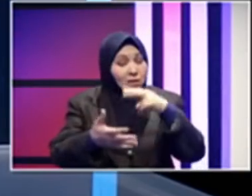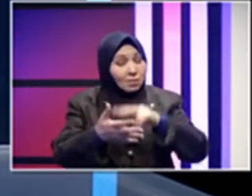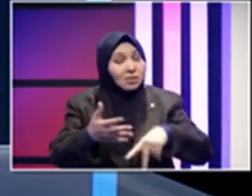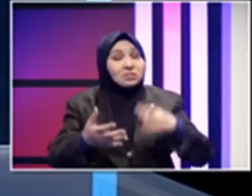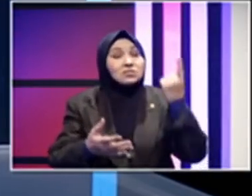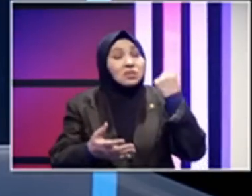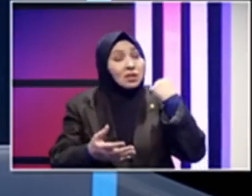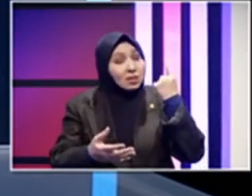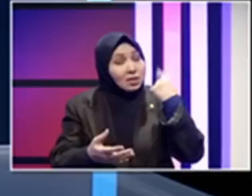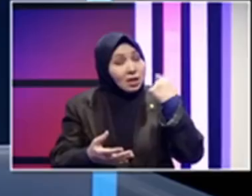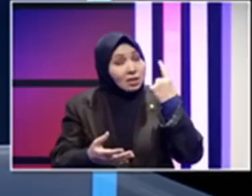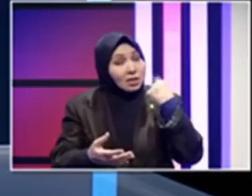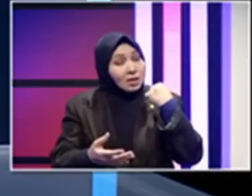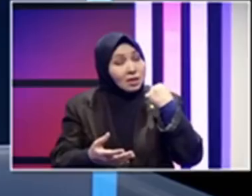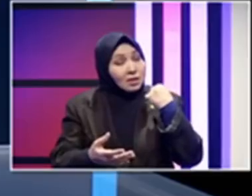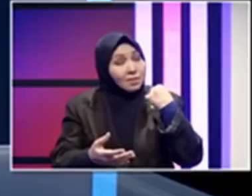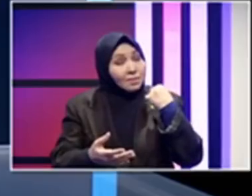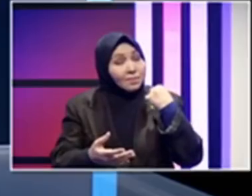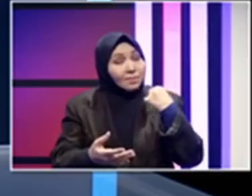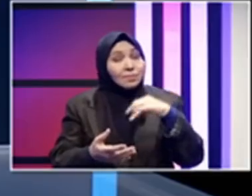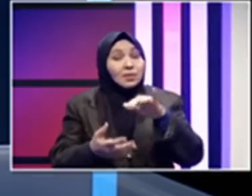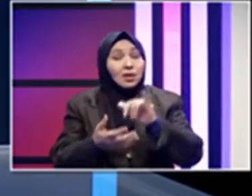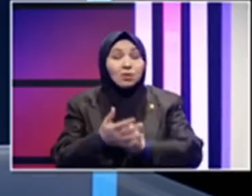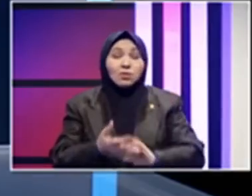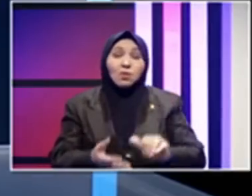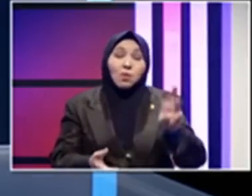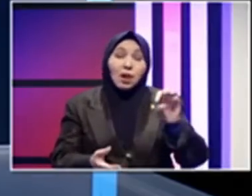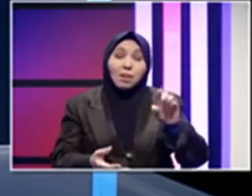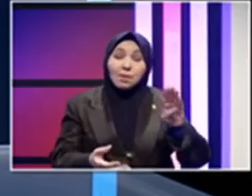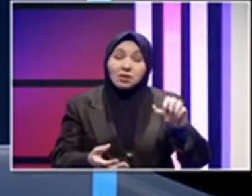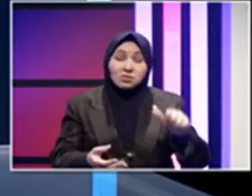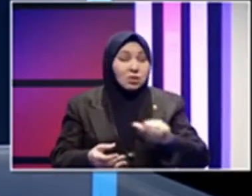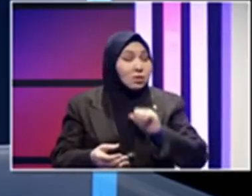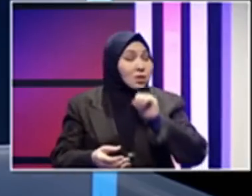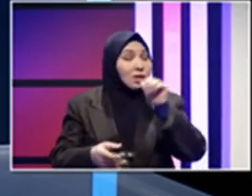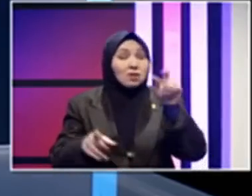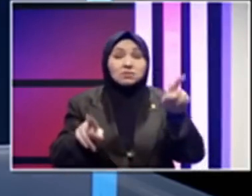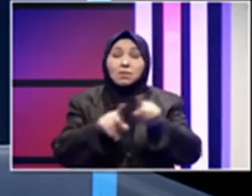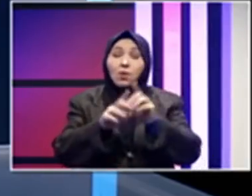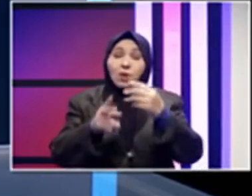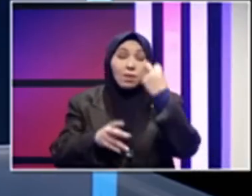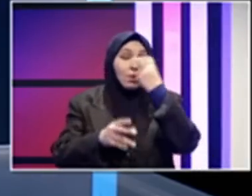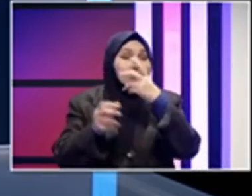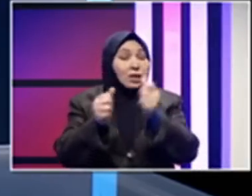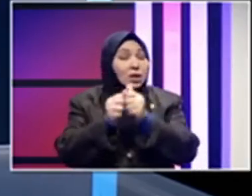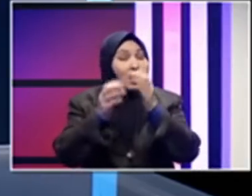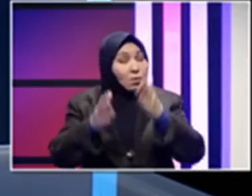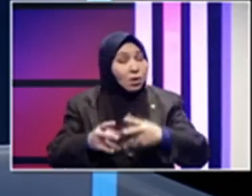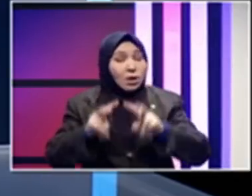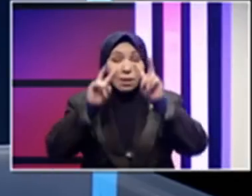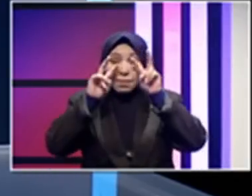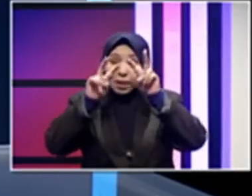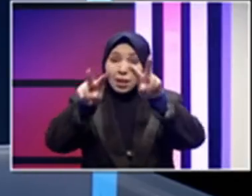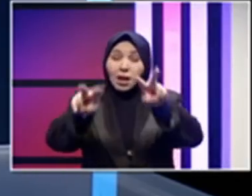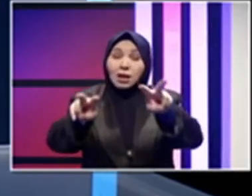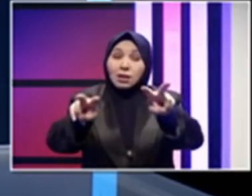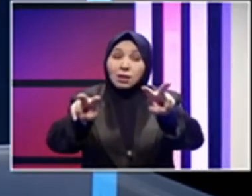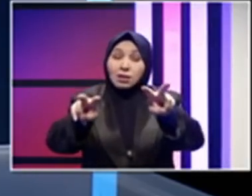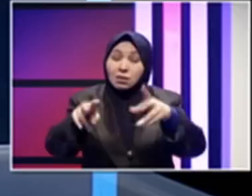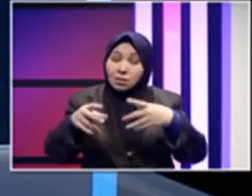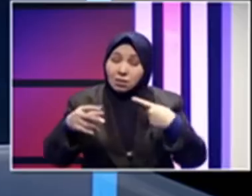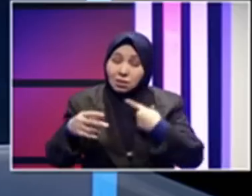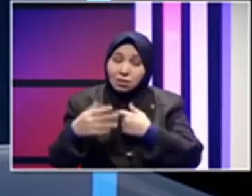wama yastawil a'ma wal basir, dan tidaklah sama orang yang buta dengan orang yang melihat. Ustaz Fazil, betul, kita